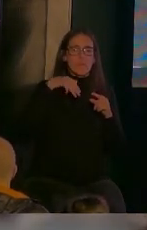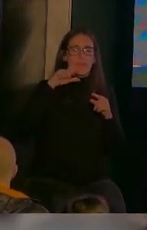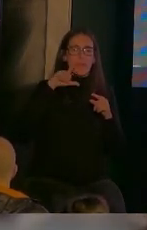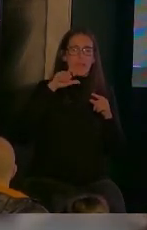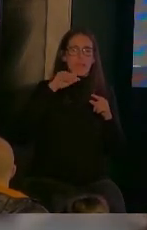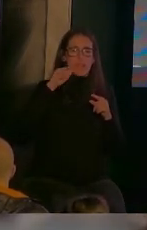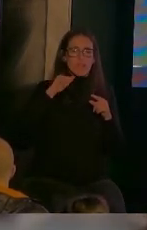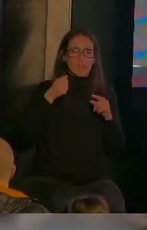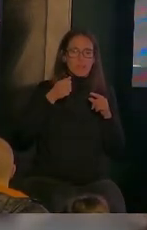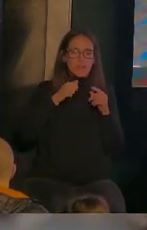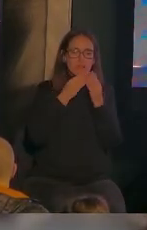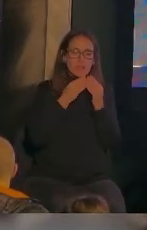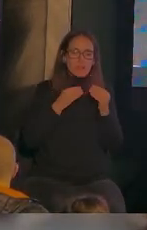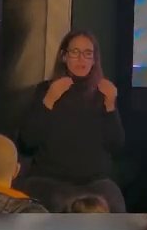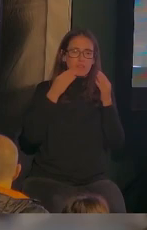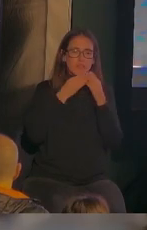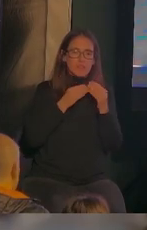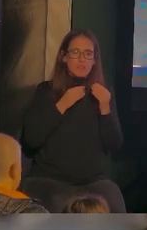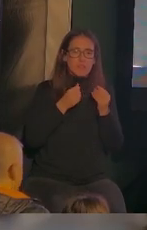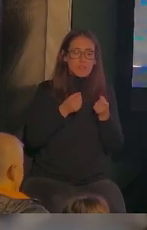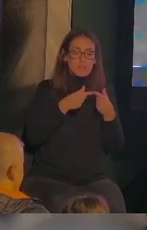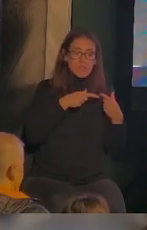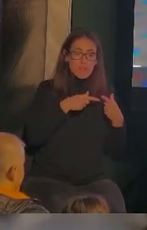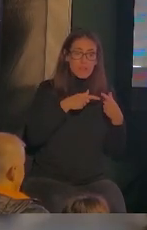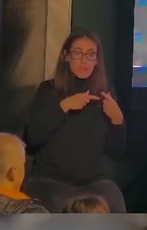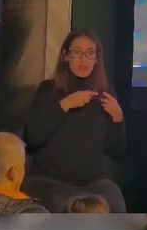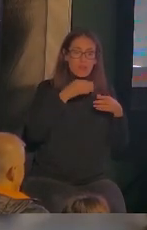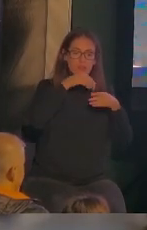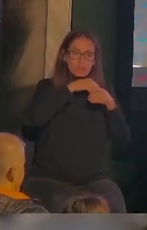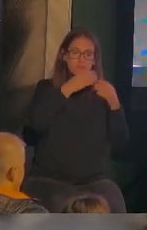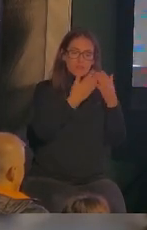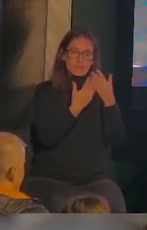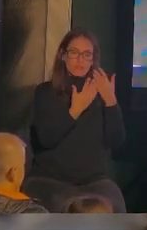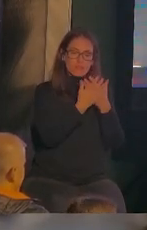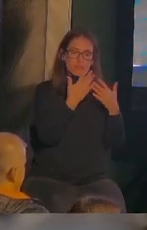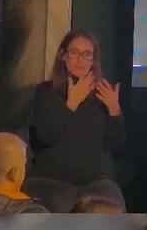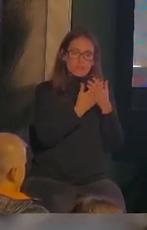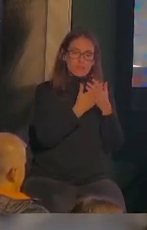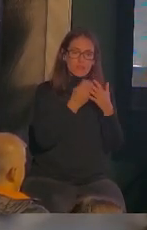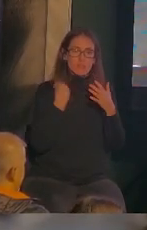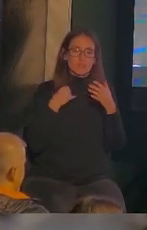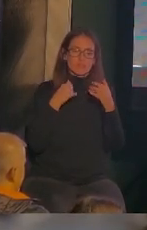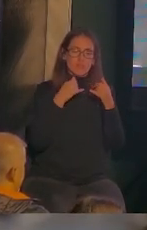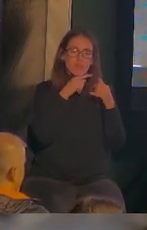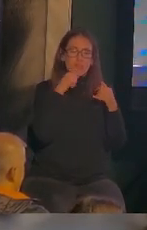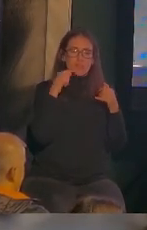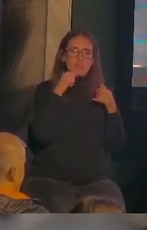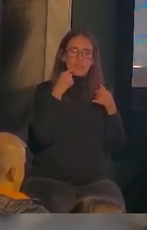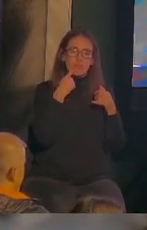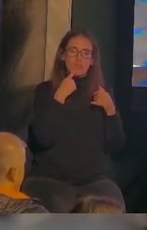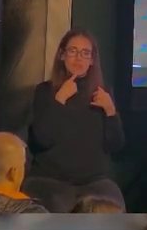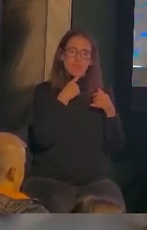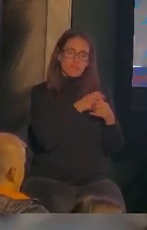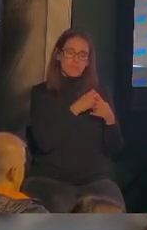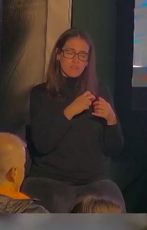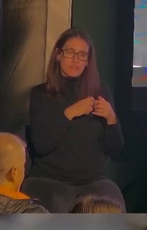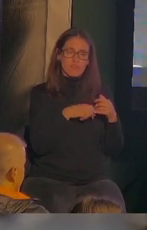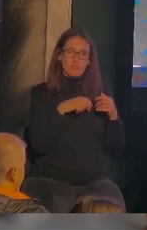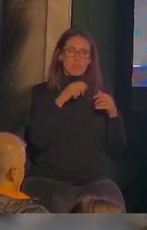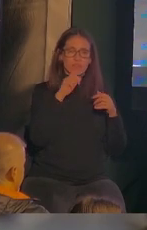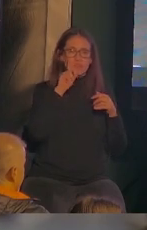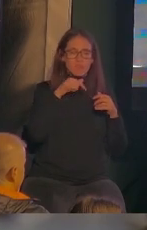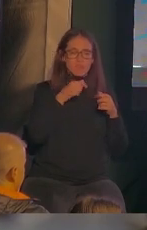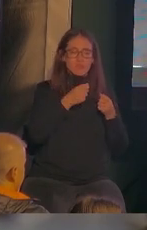fa és potenciar com de regalèsies, de torrat. M'ajuda a tots els gustos i